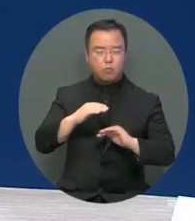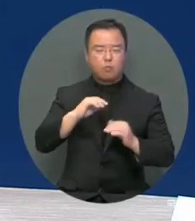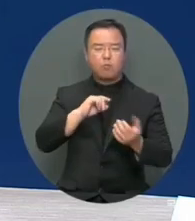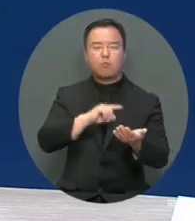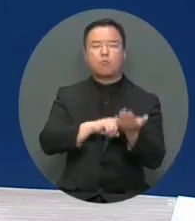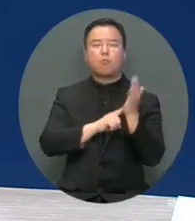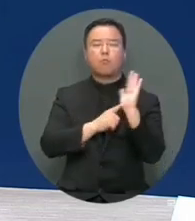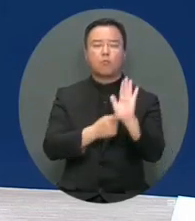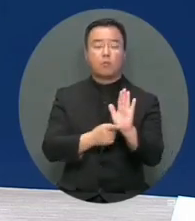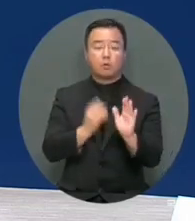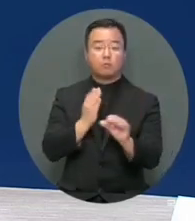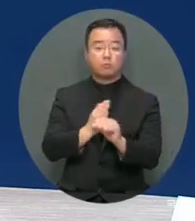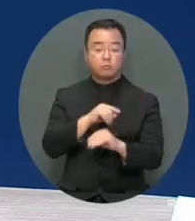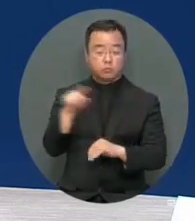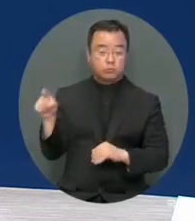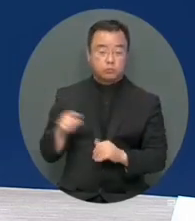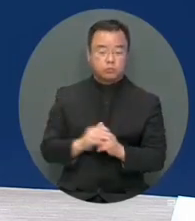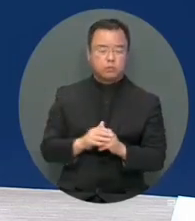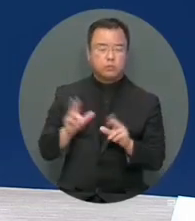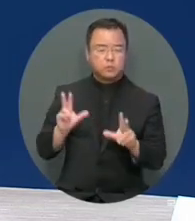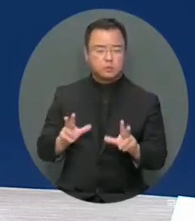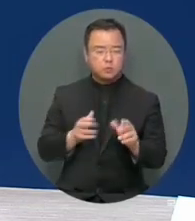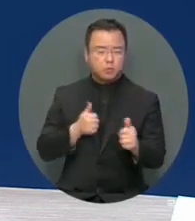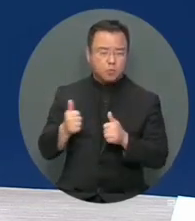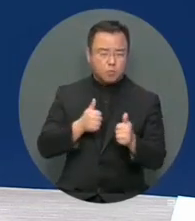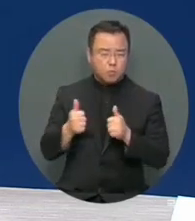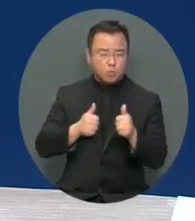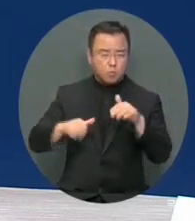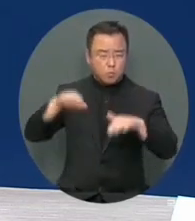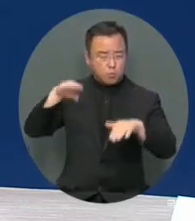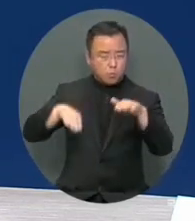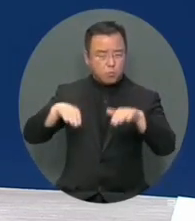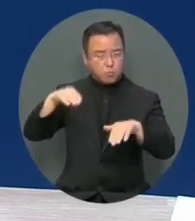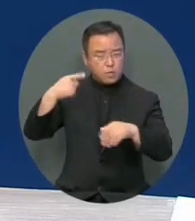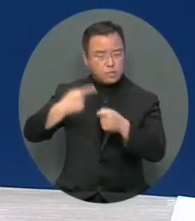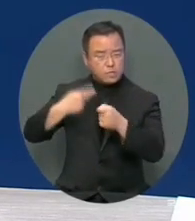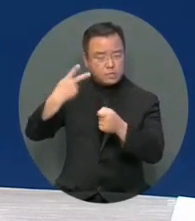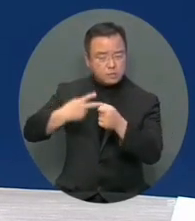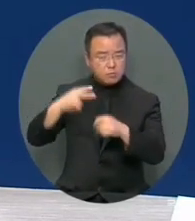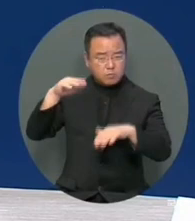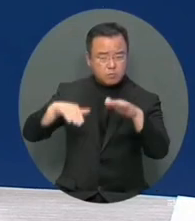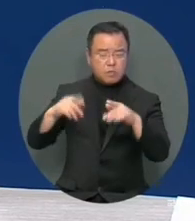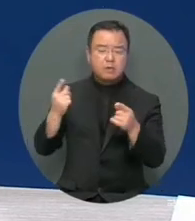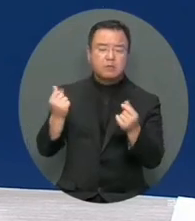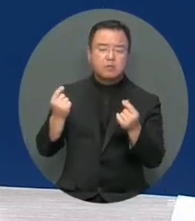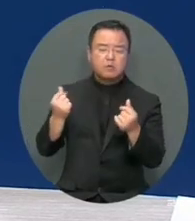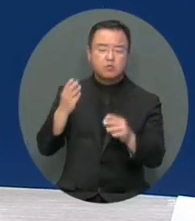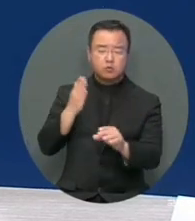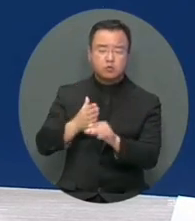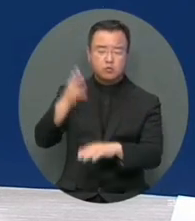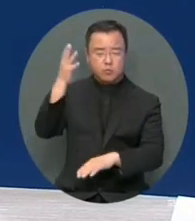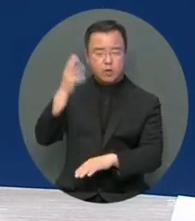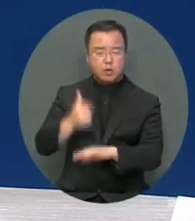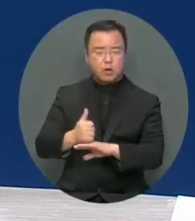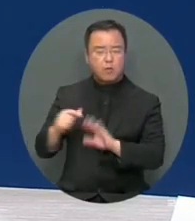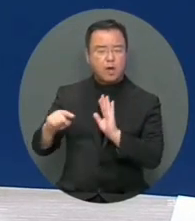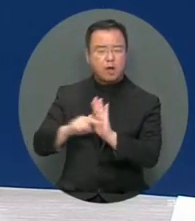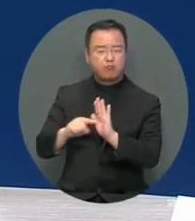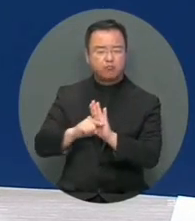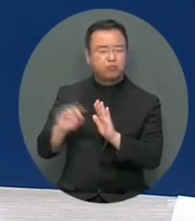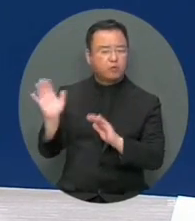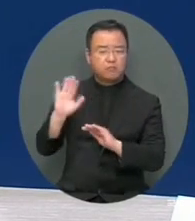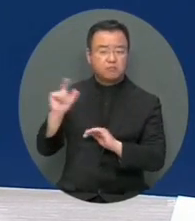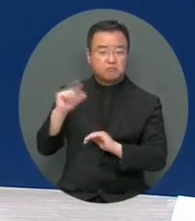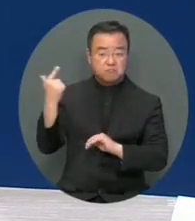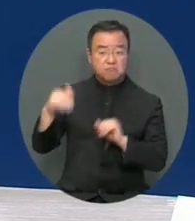있어서 지금은 막상 막하 수준까지 와서 결과를 결코 우리가 비관할 일은 아니다라는